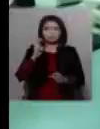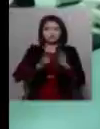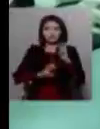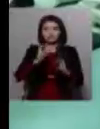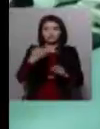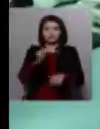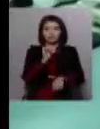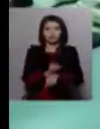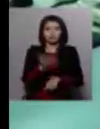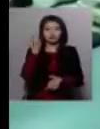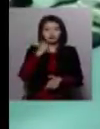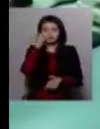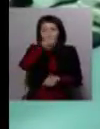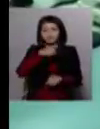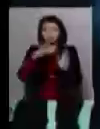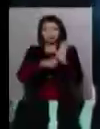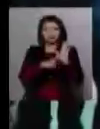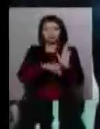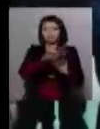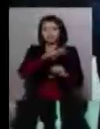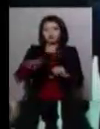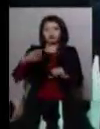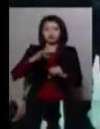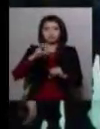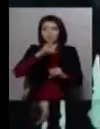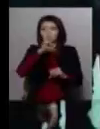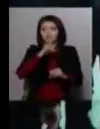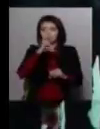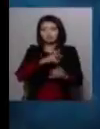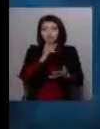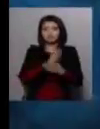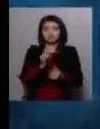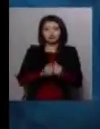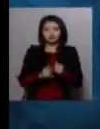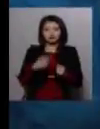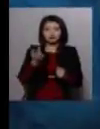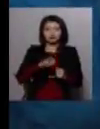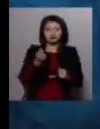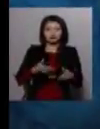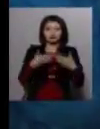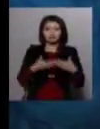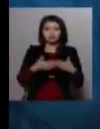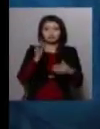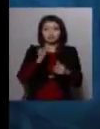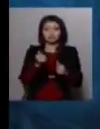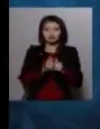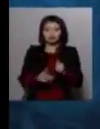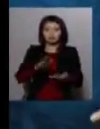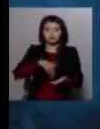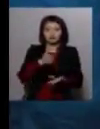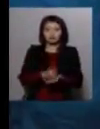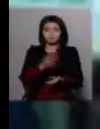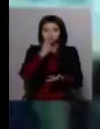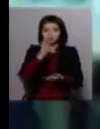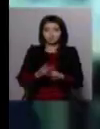кәсіпорын жылына 6 миллион тонна мұнай өндіреді. Мұнда бензин ғана емес, жаз және қысқыда отын түрлері шығарылады. Мұны кәсіпорынның басты артықшылығы деуге